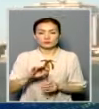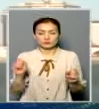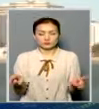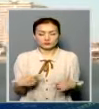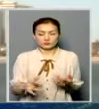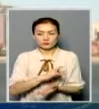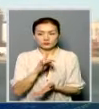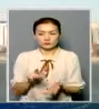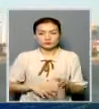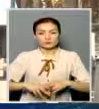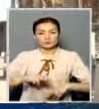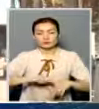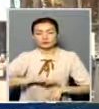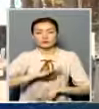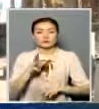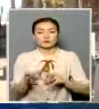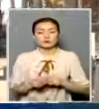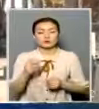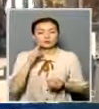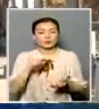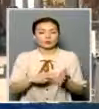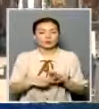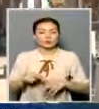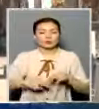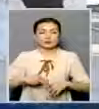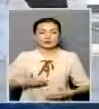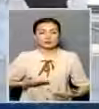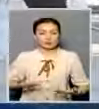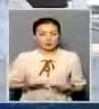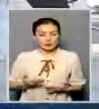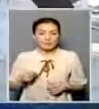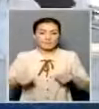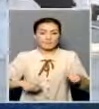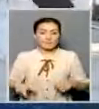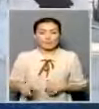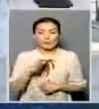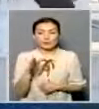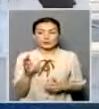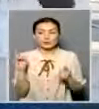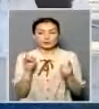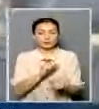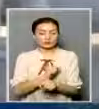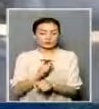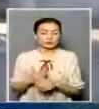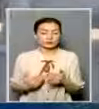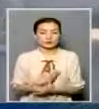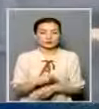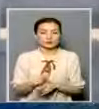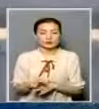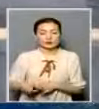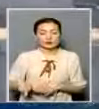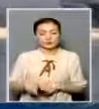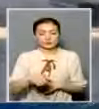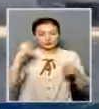развитию городской инфраструктуры, в частности, в планах строительства пешеходных и велодорожек, автобусных остановок, проведения